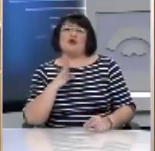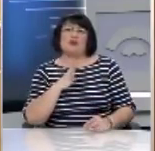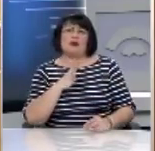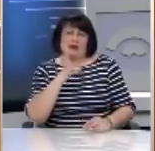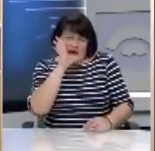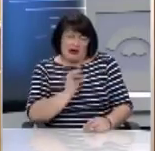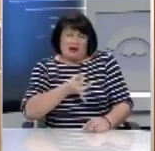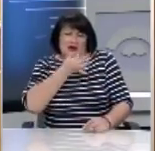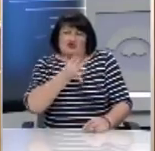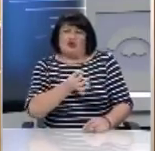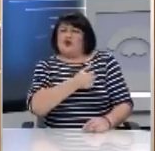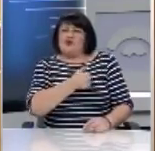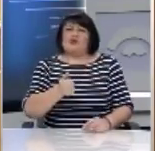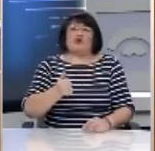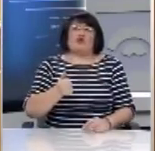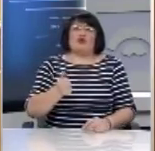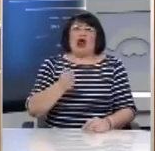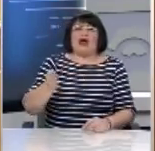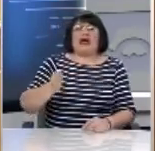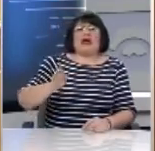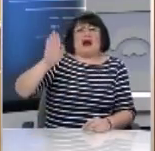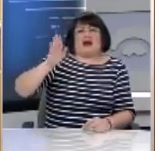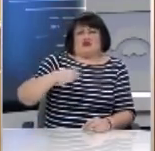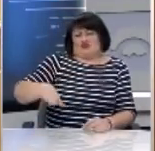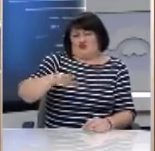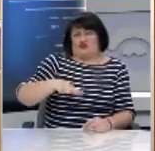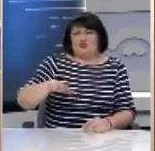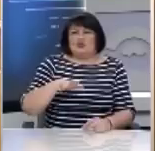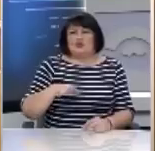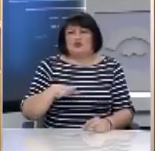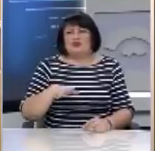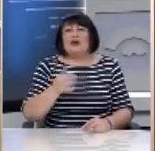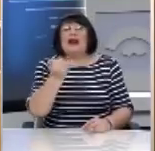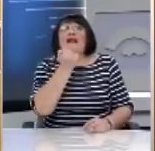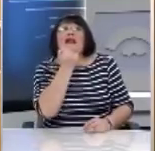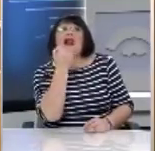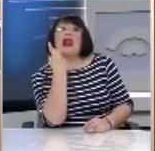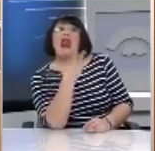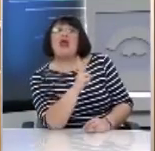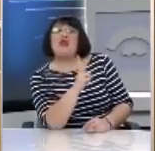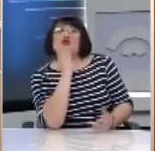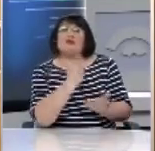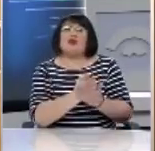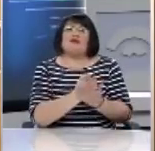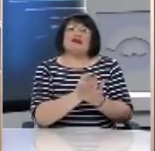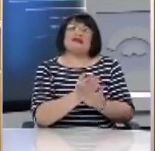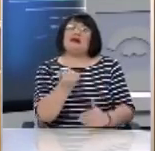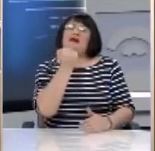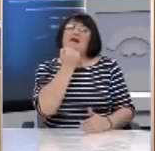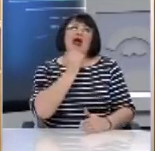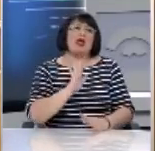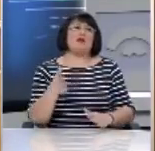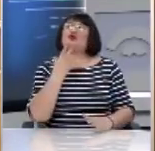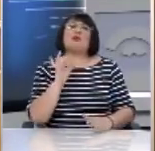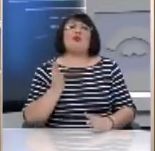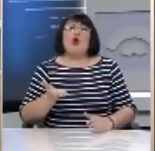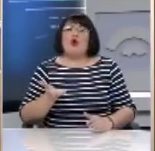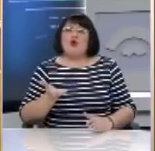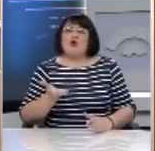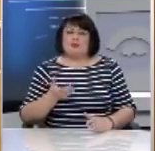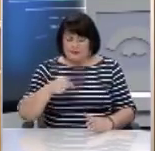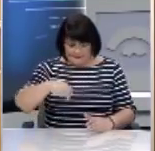είμαι ειλικρινής, όχι μόνο τους ακραίους στο κόμμα σας. Είναι λαθεμένη επιλογή. Και είναι λαθεμένη επιλογή διότι